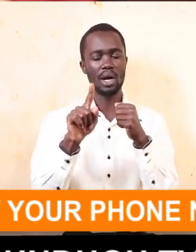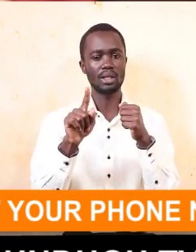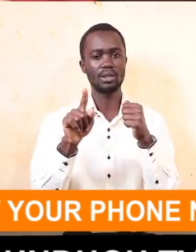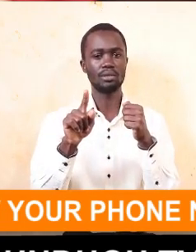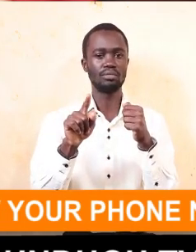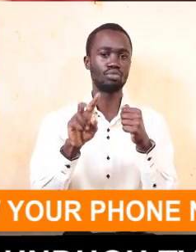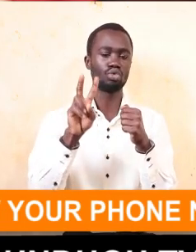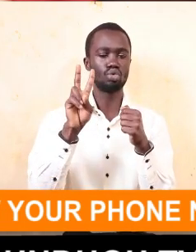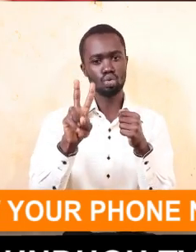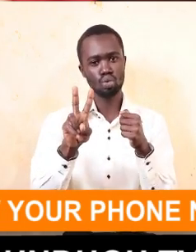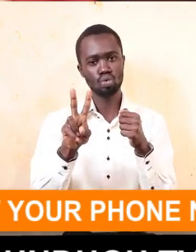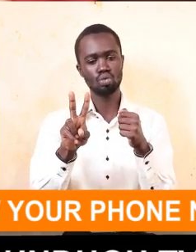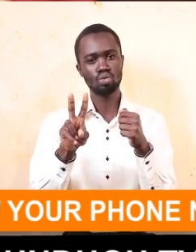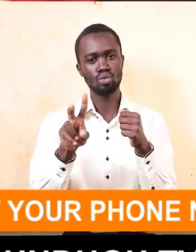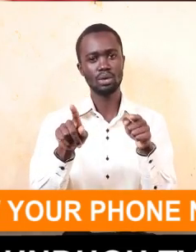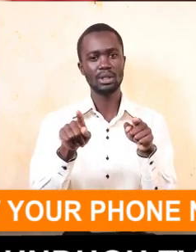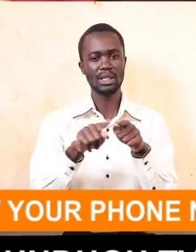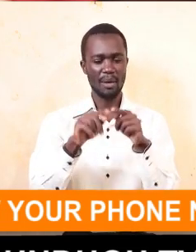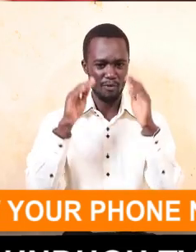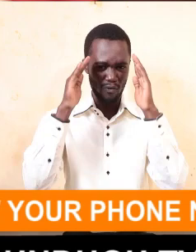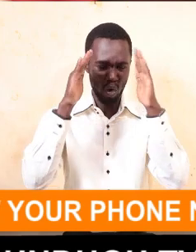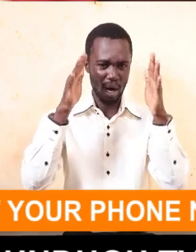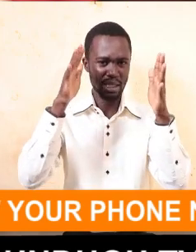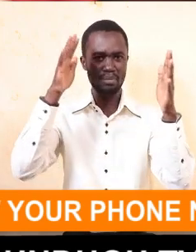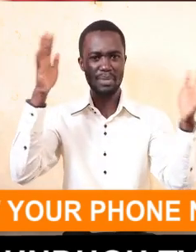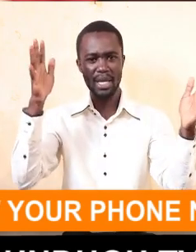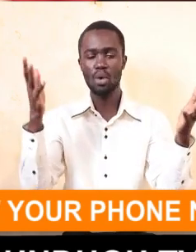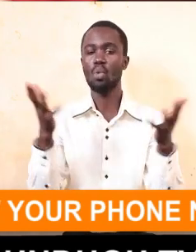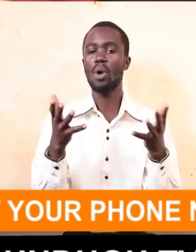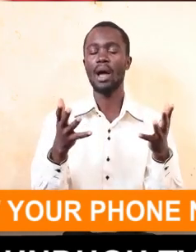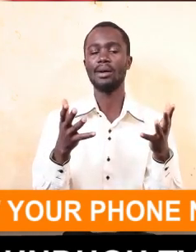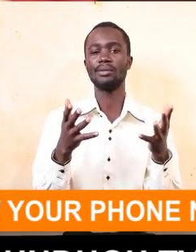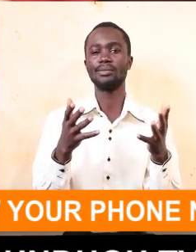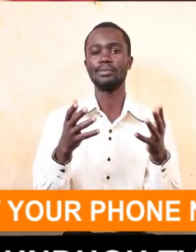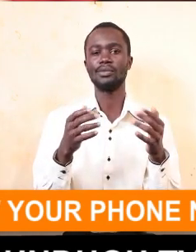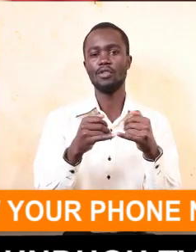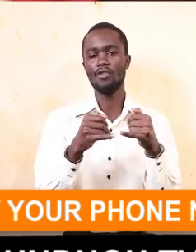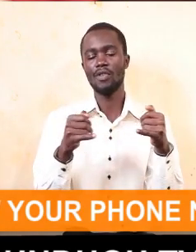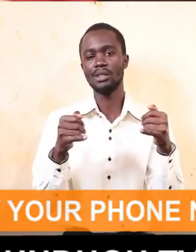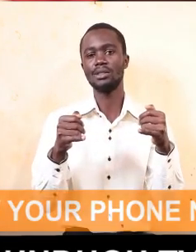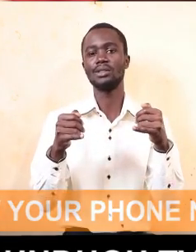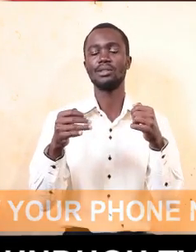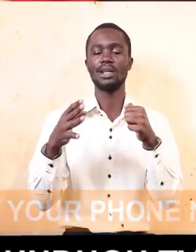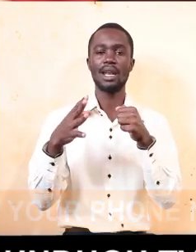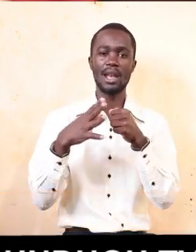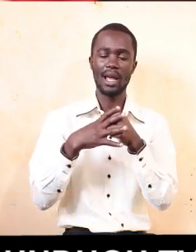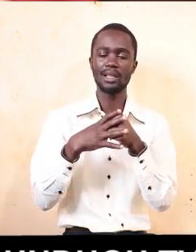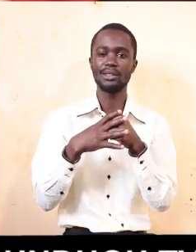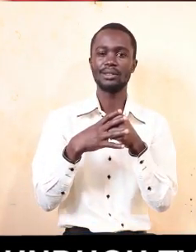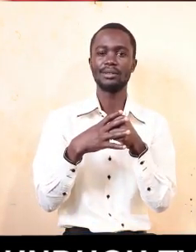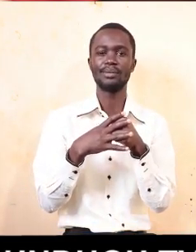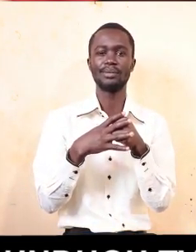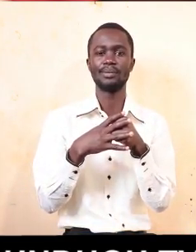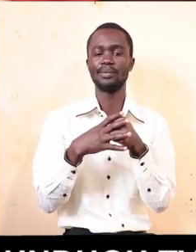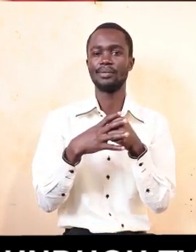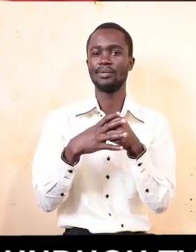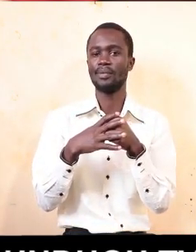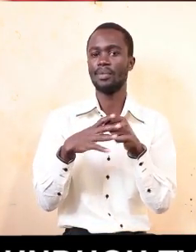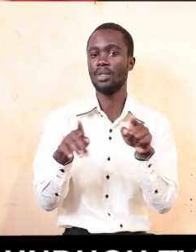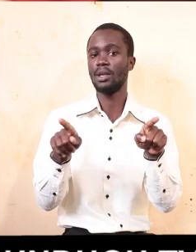sana kiini chake kiko katika mstari wa 9 hata huo